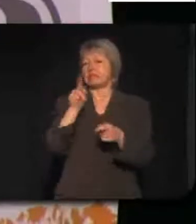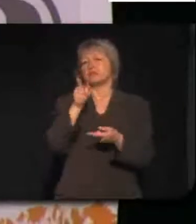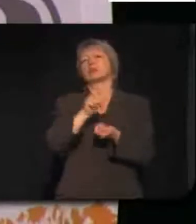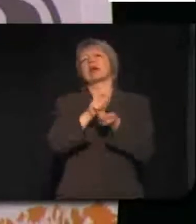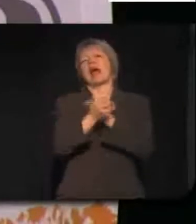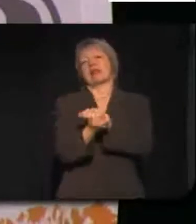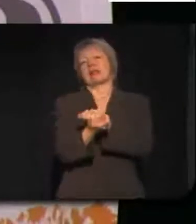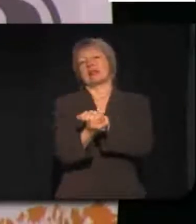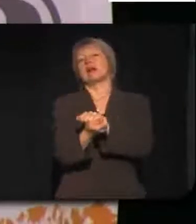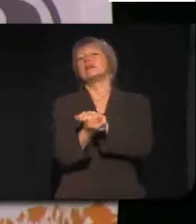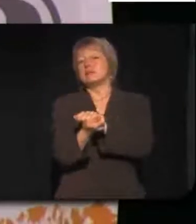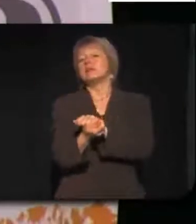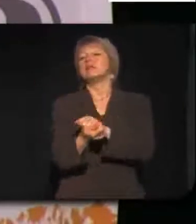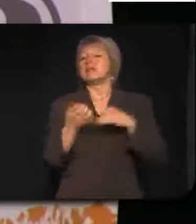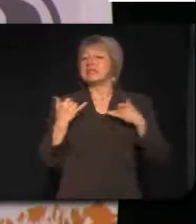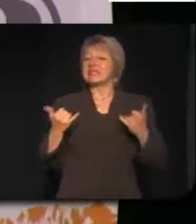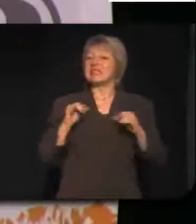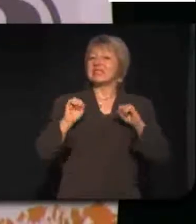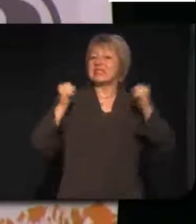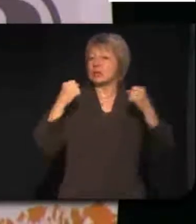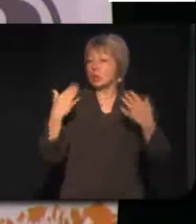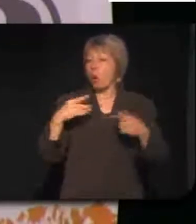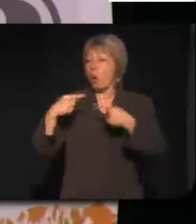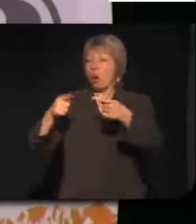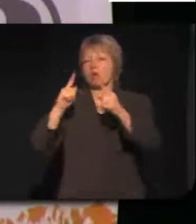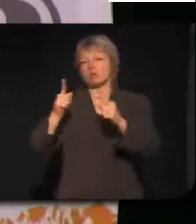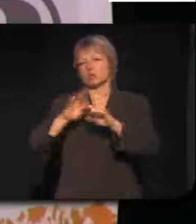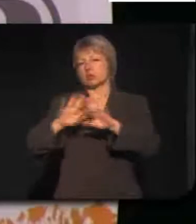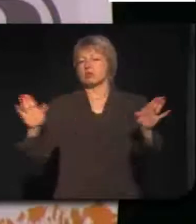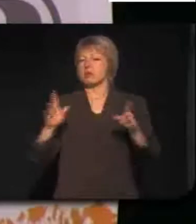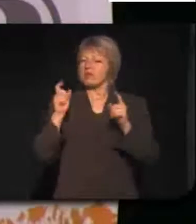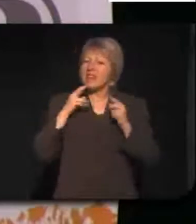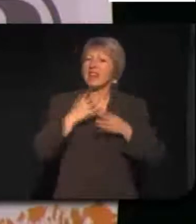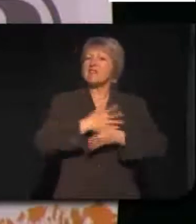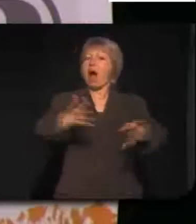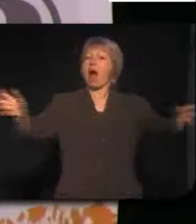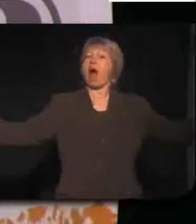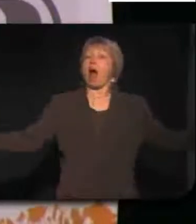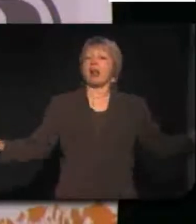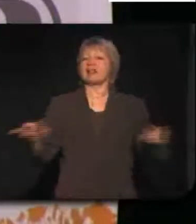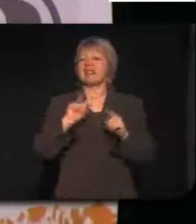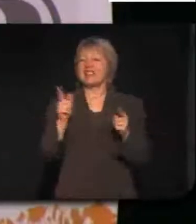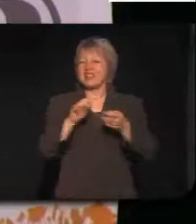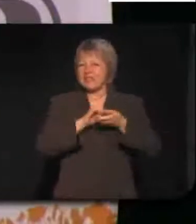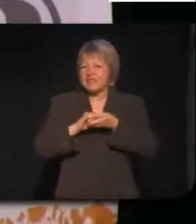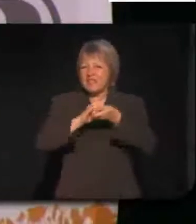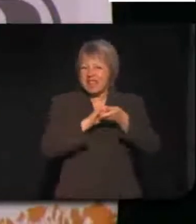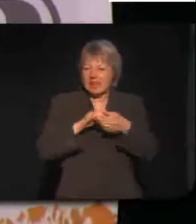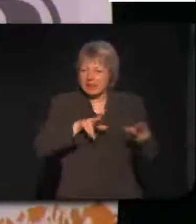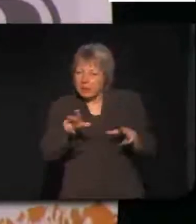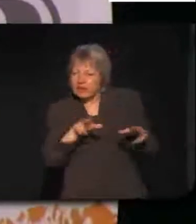bereiten wir diesen Treiben ein Ende Vielfalt soll herrschen und nicht Vetternwirtschaft